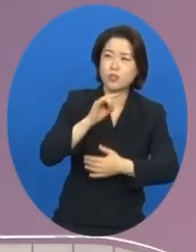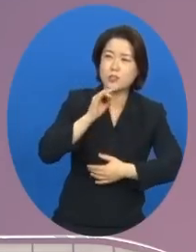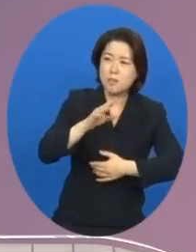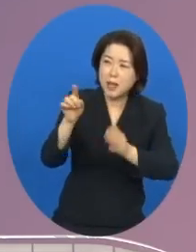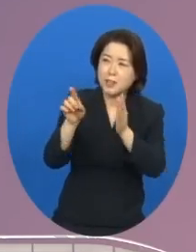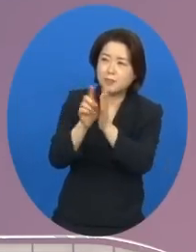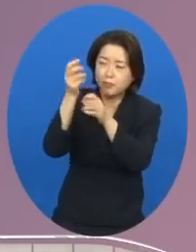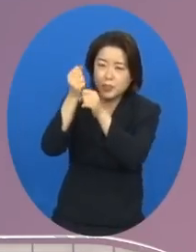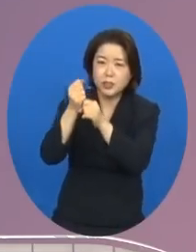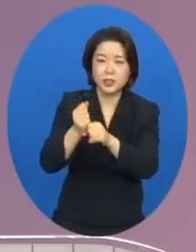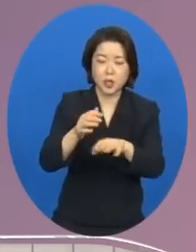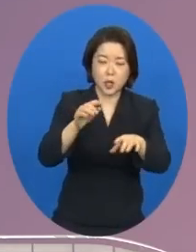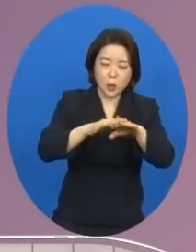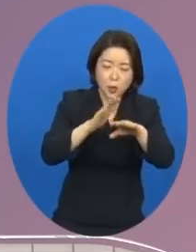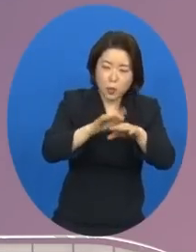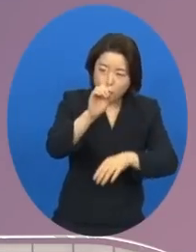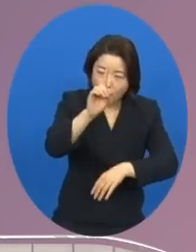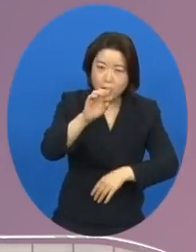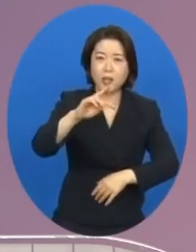하나도